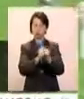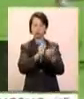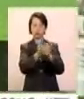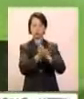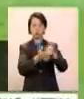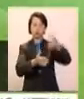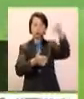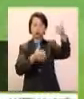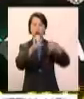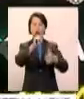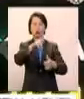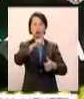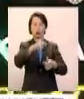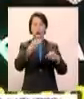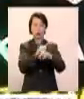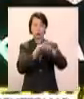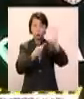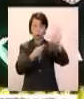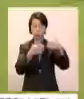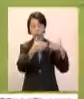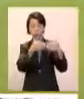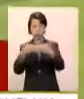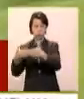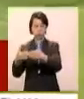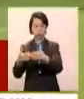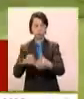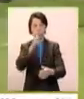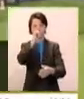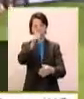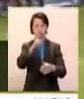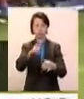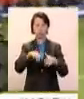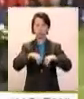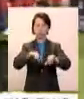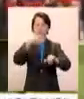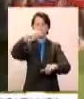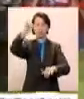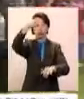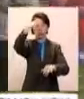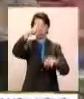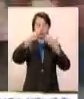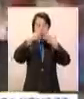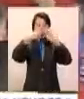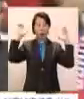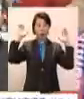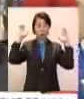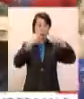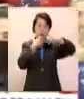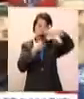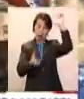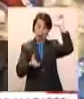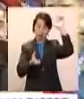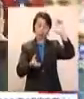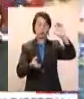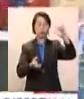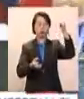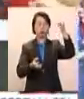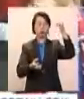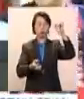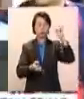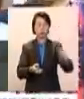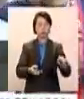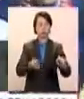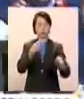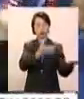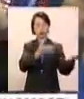Liga Super buat kali kelima berturut-turut. Ia pastinya momentum terbaik buat Harimau Selatan akan membawa cabaran negara pada kejohanan